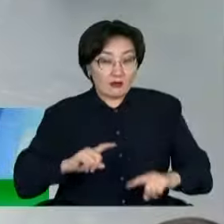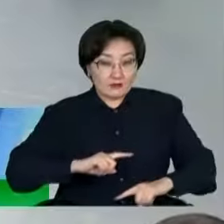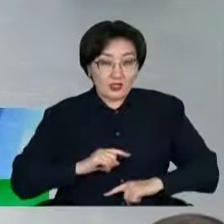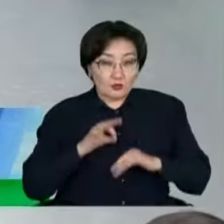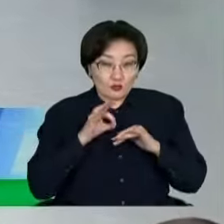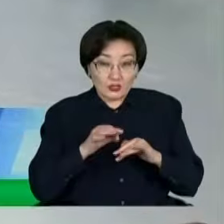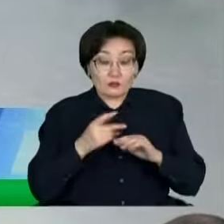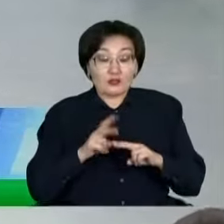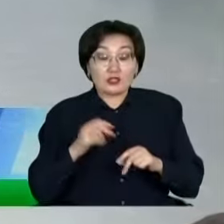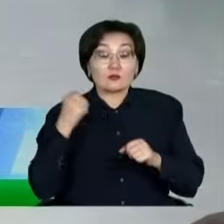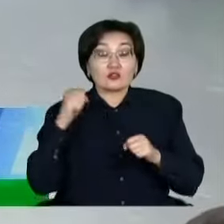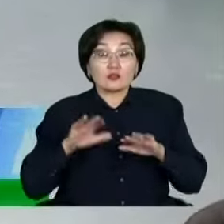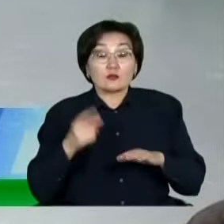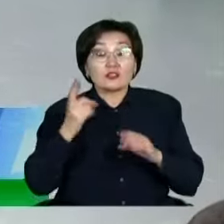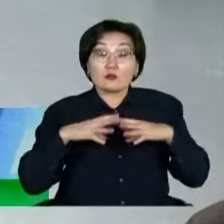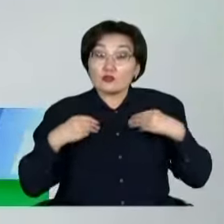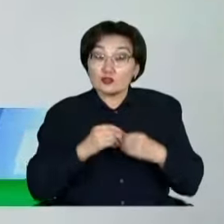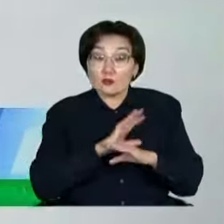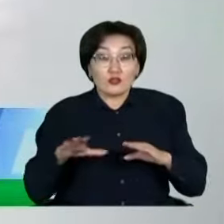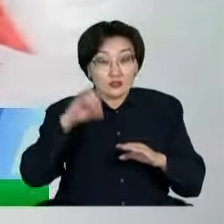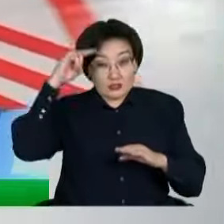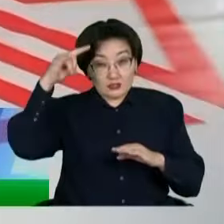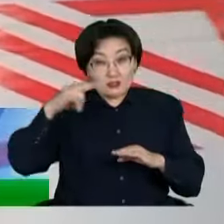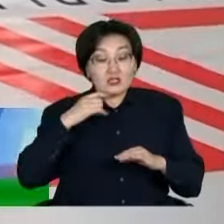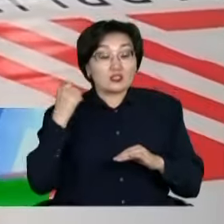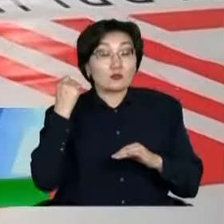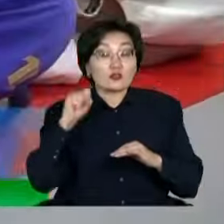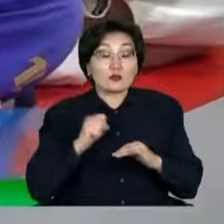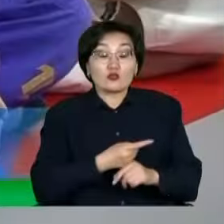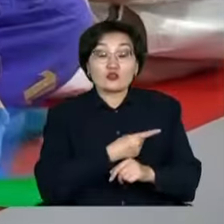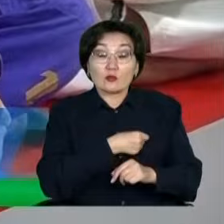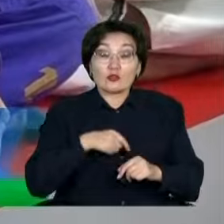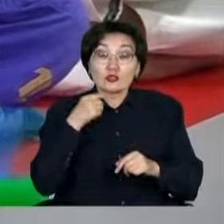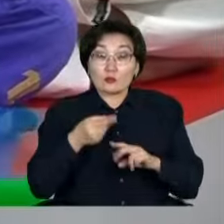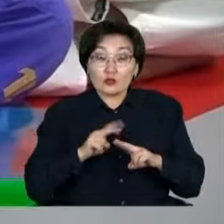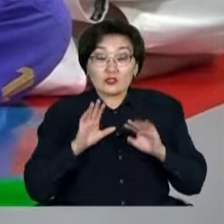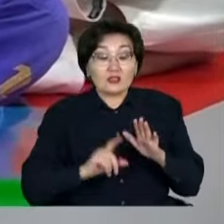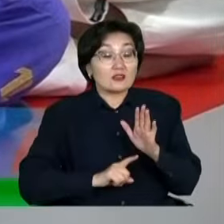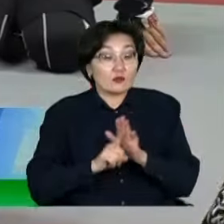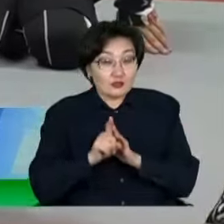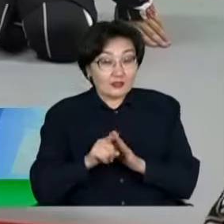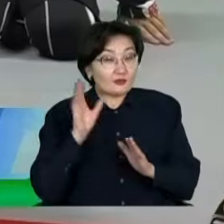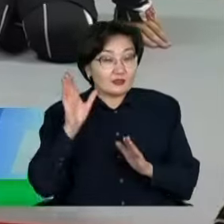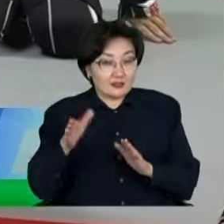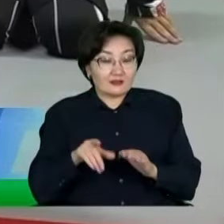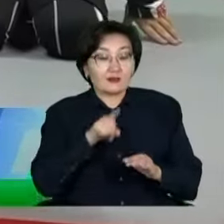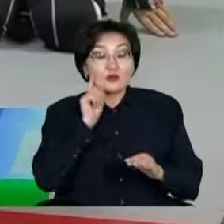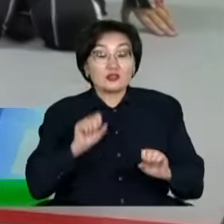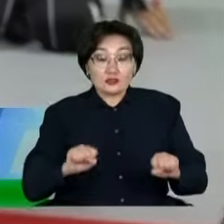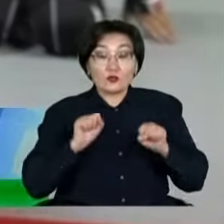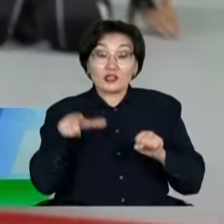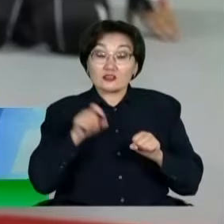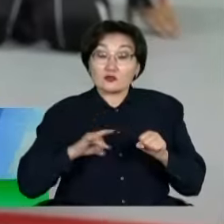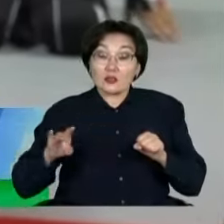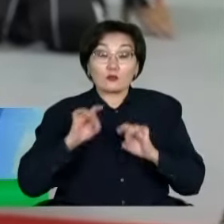келді. Бұл жеңіс тек бір әулеттің ғана емес, бүкіл Қазақстанның жеңісі. Бапкердің сөзінше бұл тек бастамасы. Болашақта жас өрендеріміз